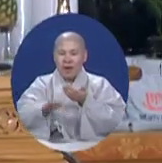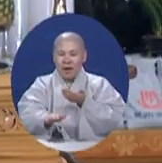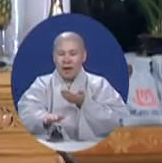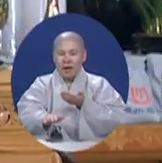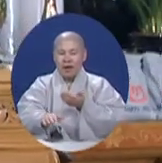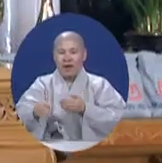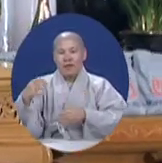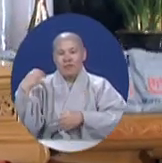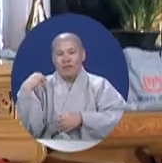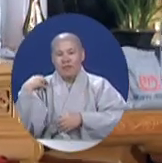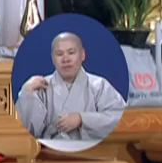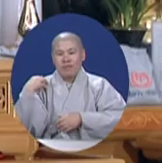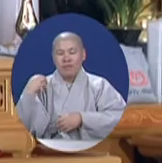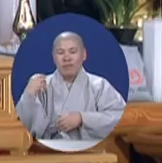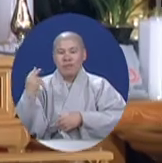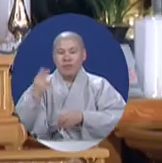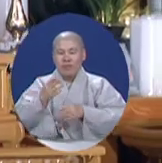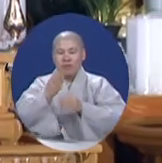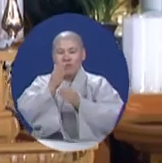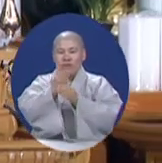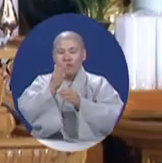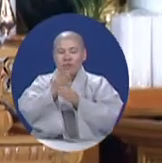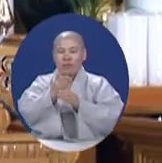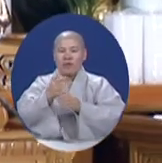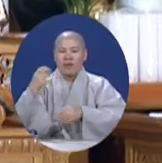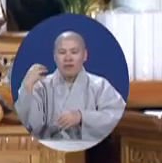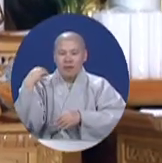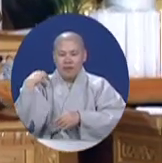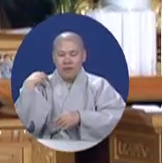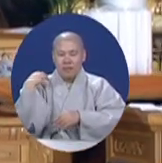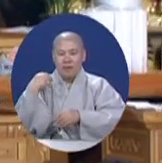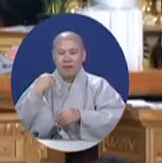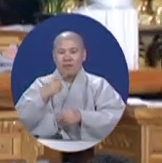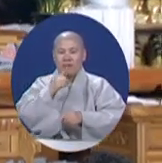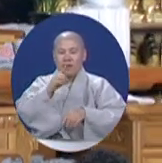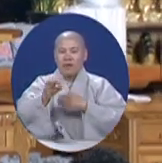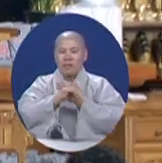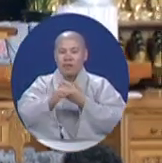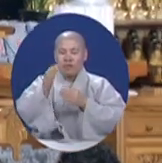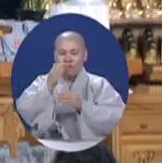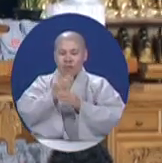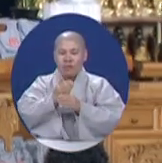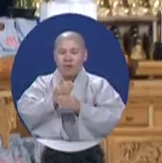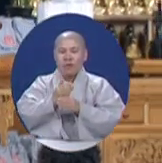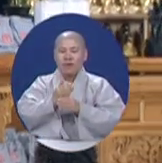그리고 이제 중소임이라고 그러면 그 중간에서